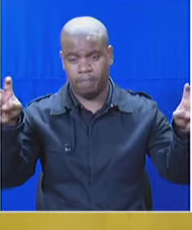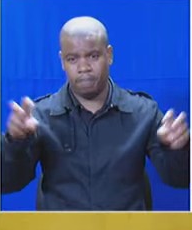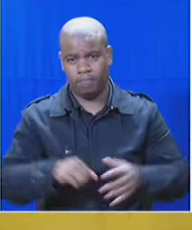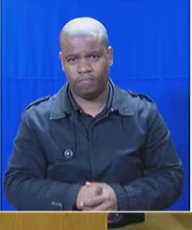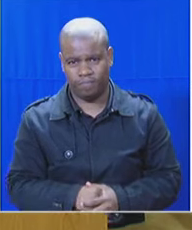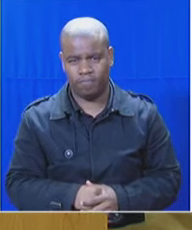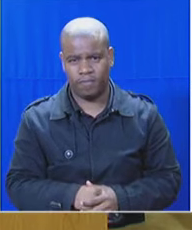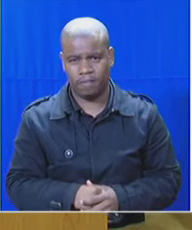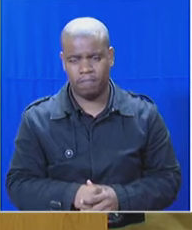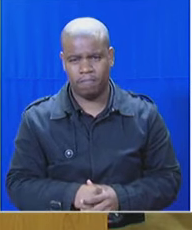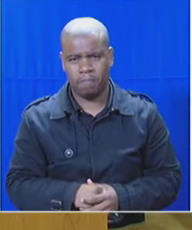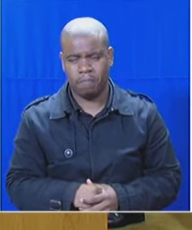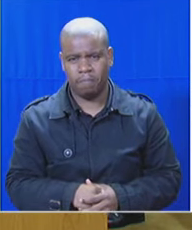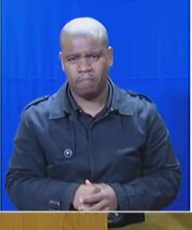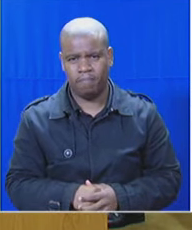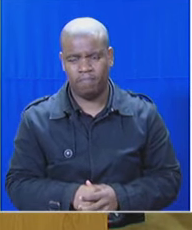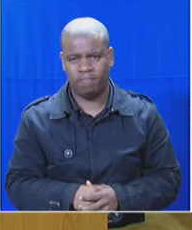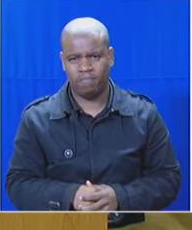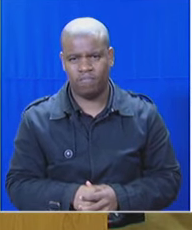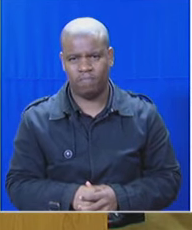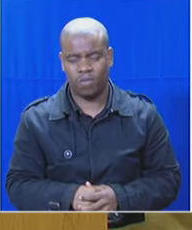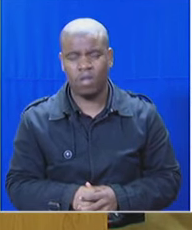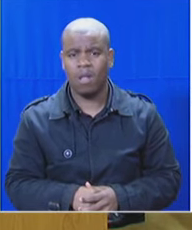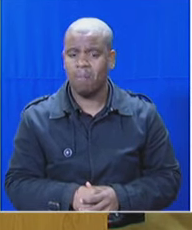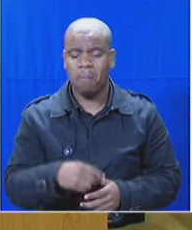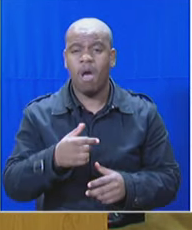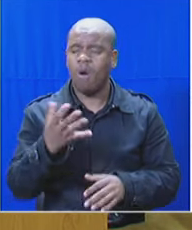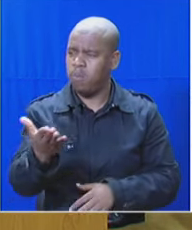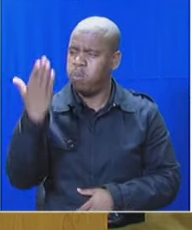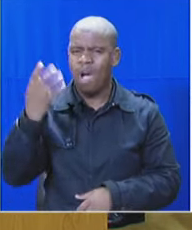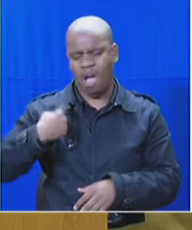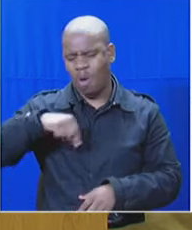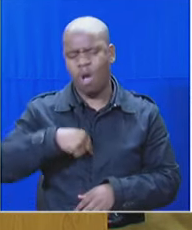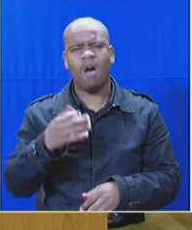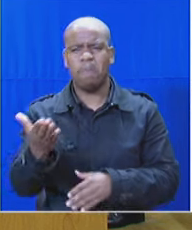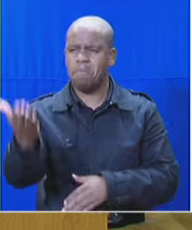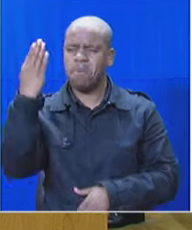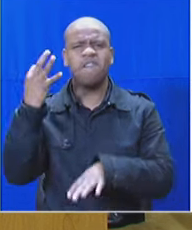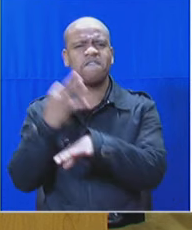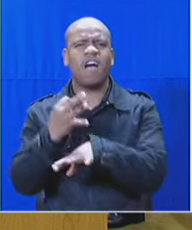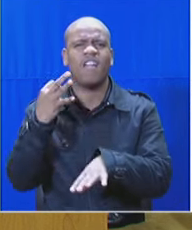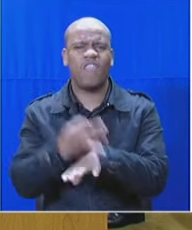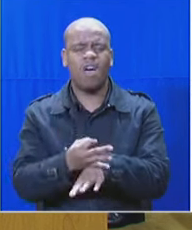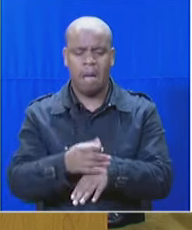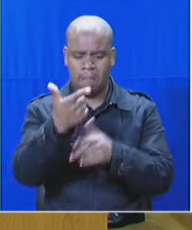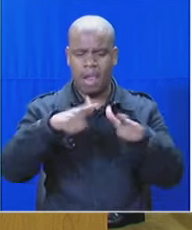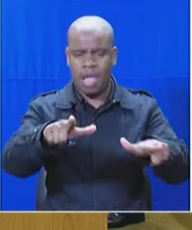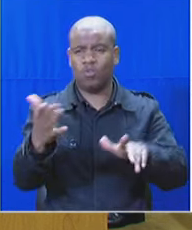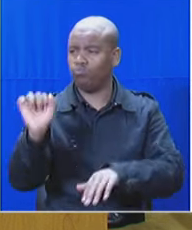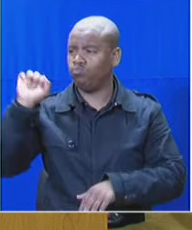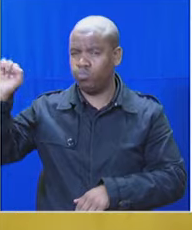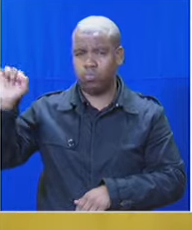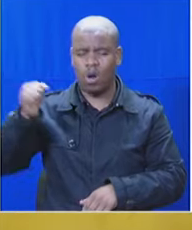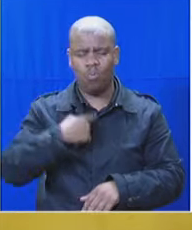kweli lizwe lokhokho bethu, asikwazi ukuhamba. Yeah, uyayivala